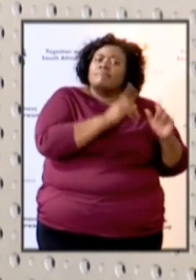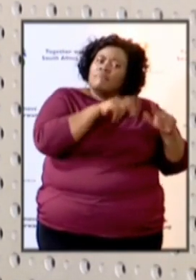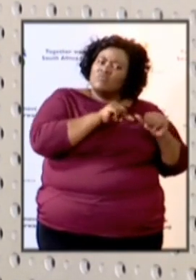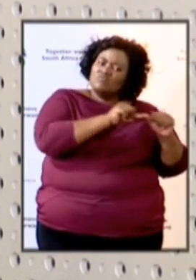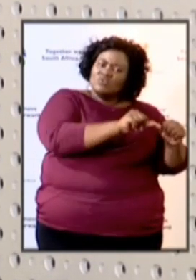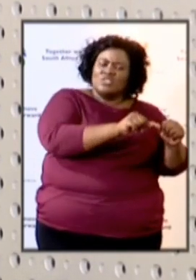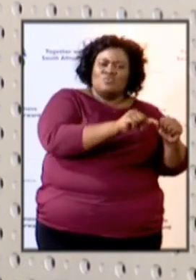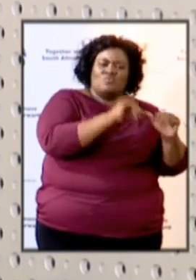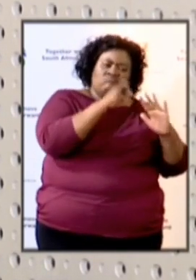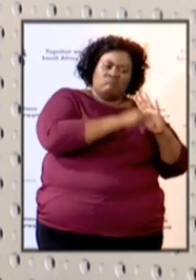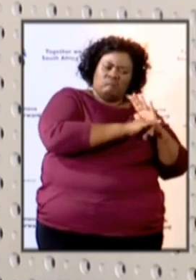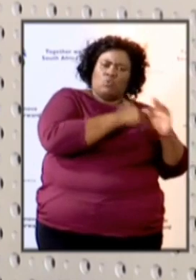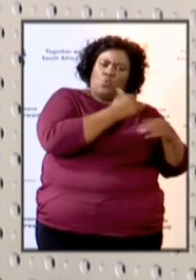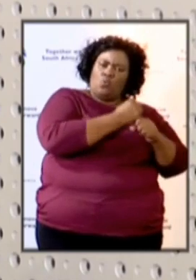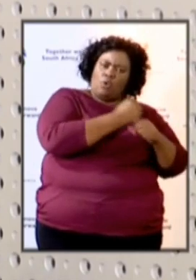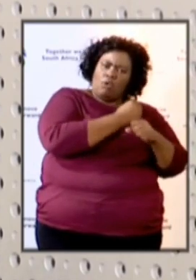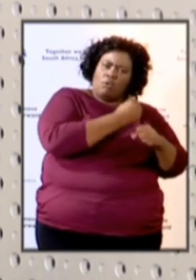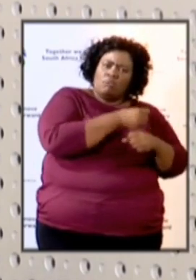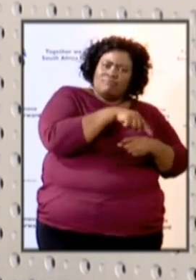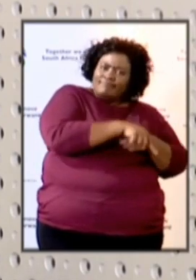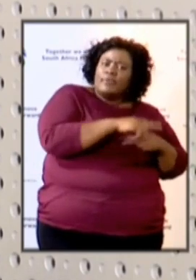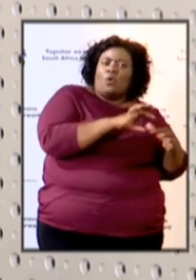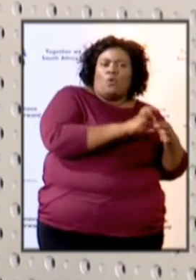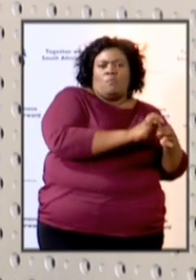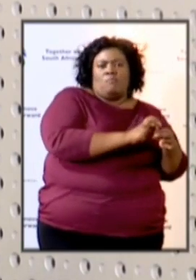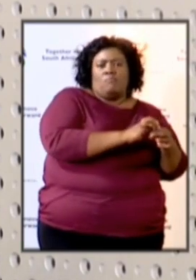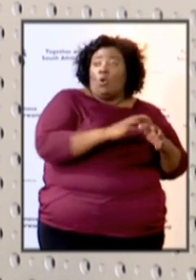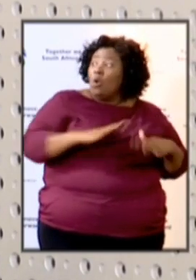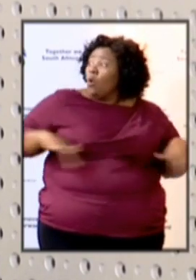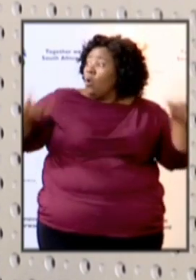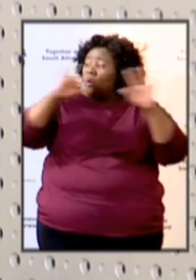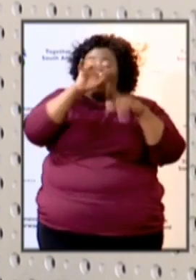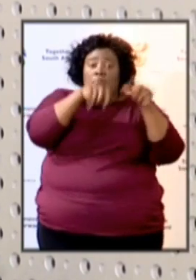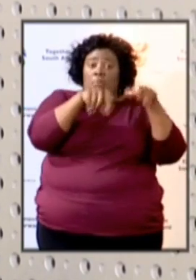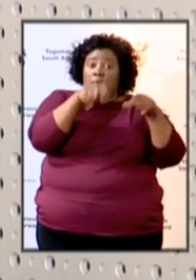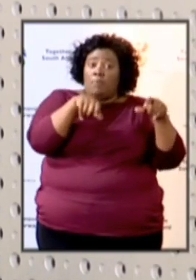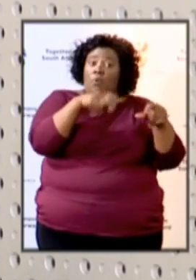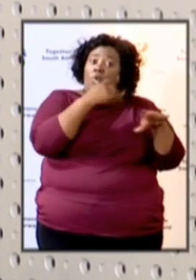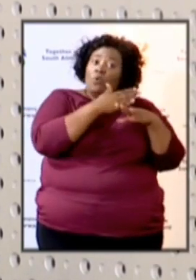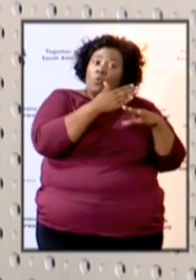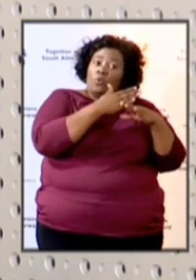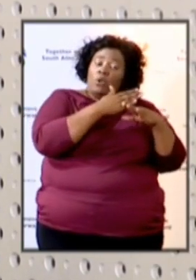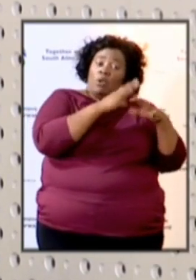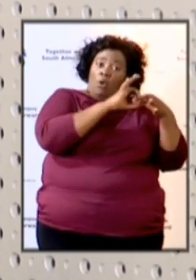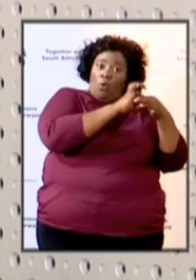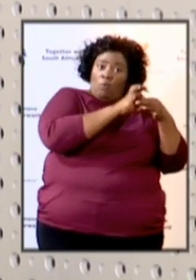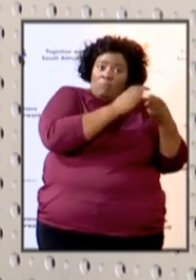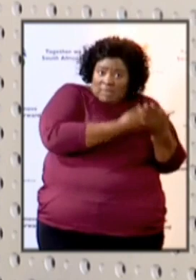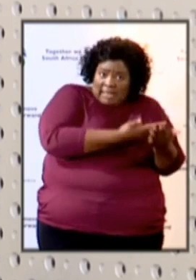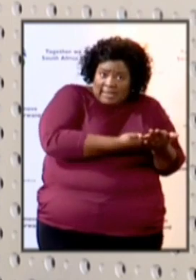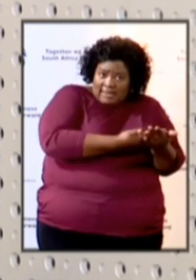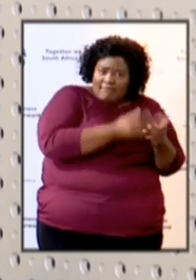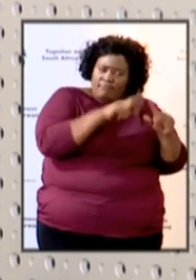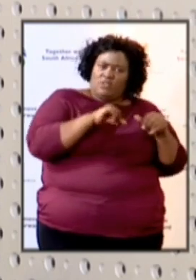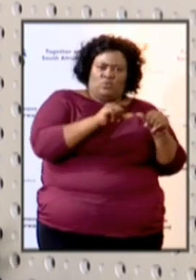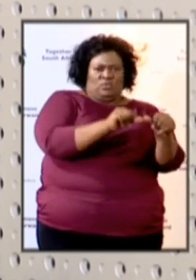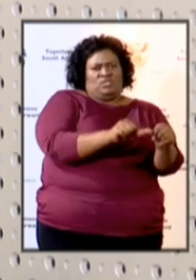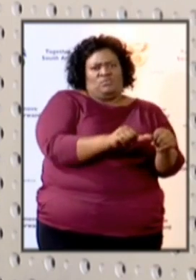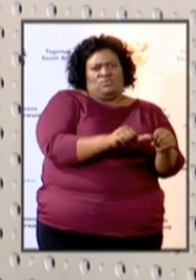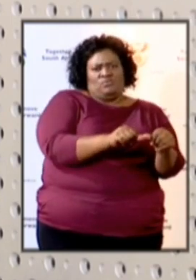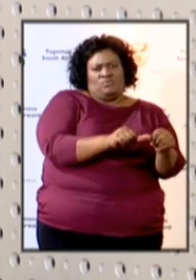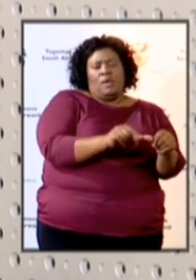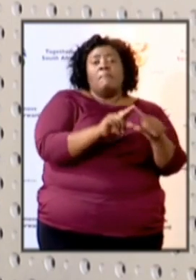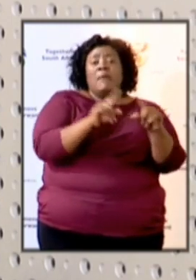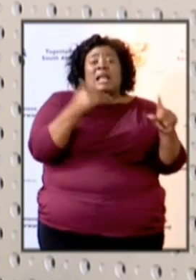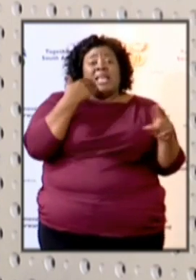kanti wonke umuntu okwazi ukusebenza ekhaya kufuneka asebenze ekhaya uphume uye emsebenzini ngoba umsebenzi wakho ungakuvumeli ukuthi